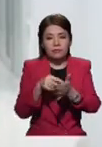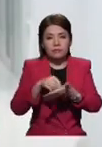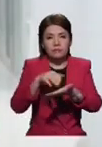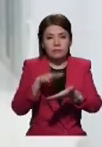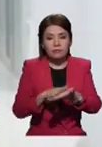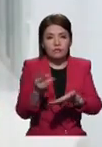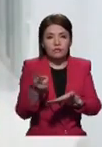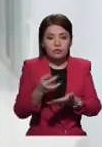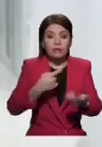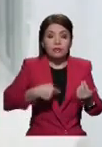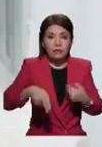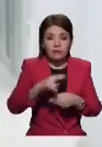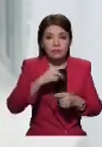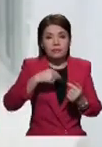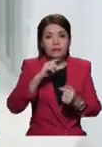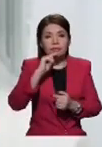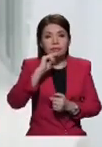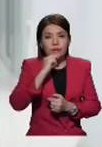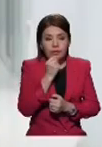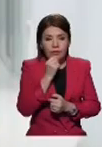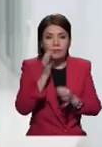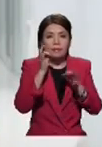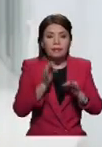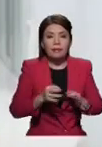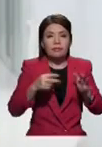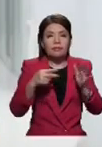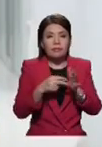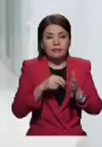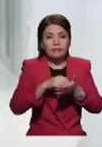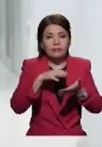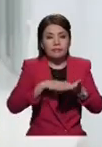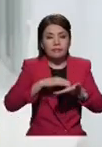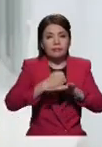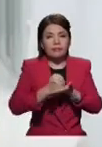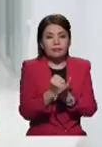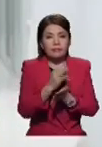шын мәнінде үнемді, жақсы тиімді баға ғана орнықтыра аламыз.